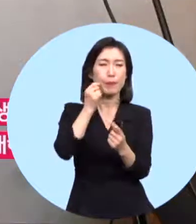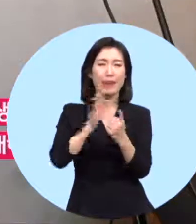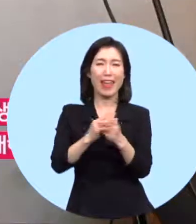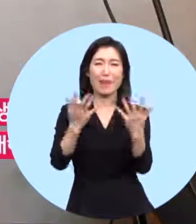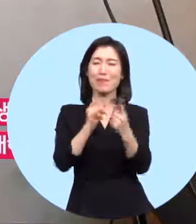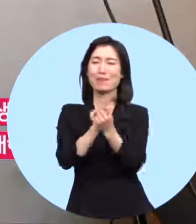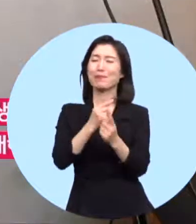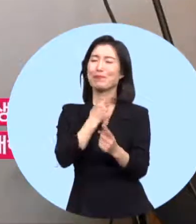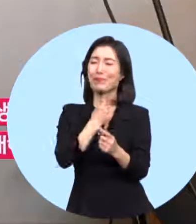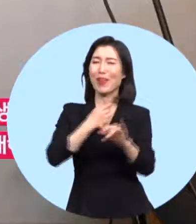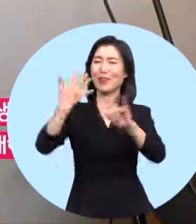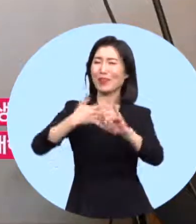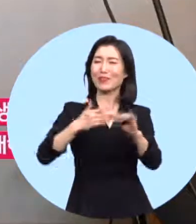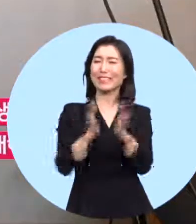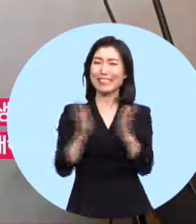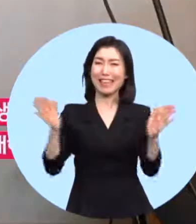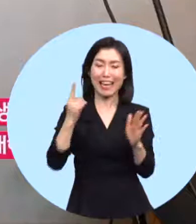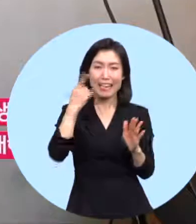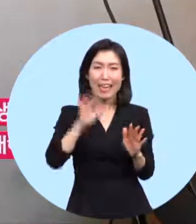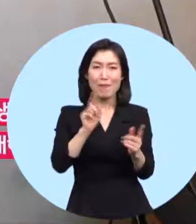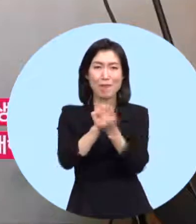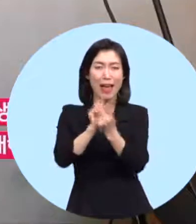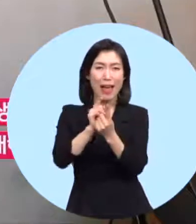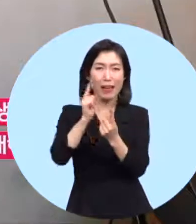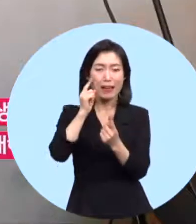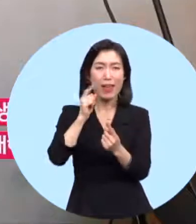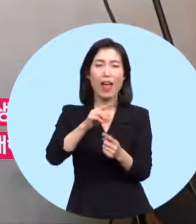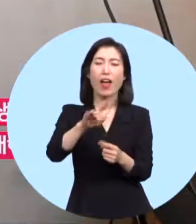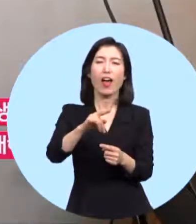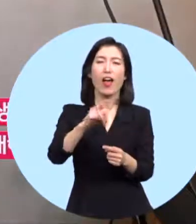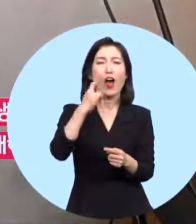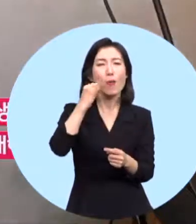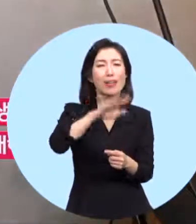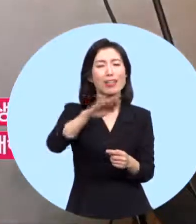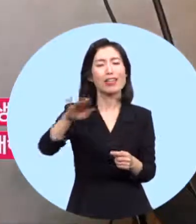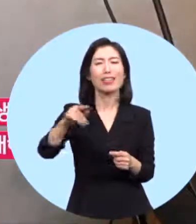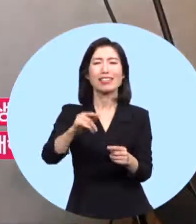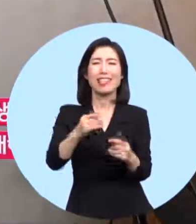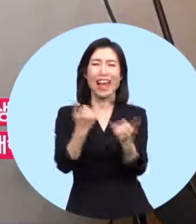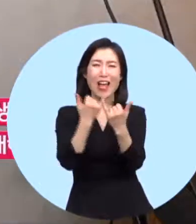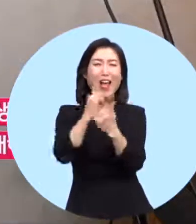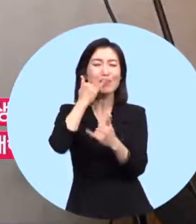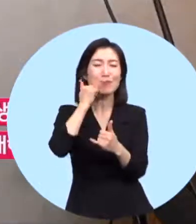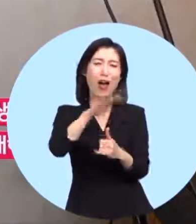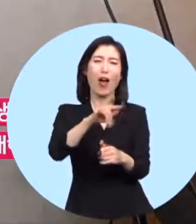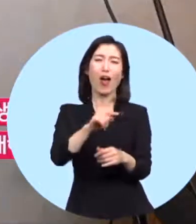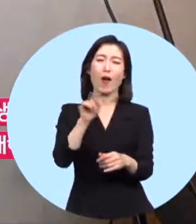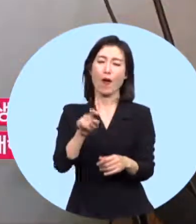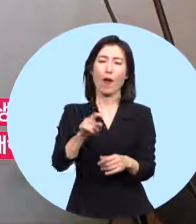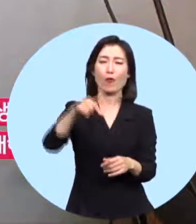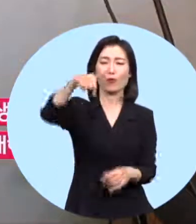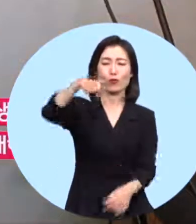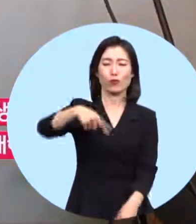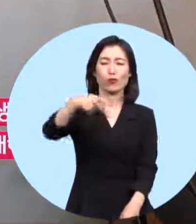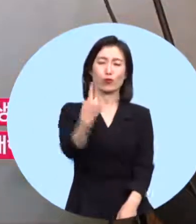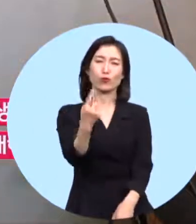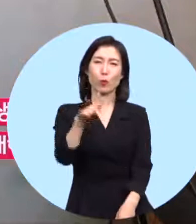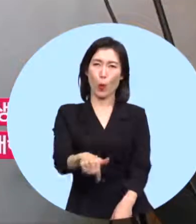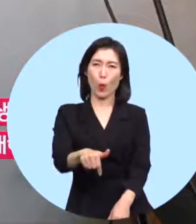말씀드리고 싶습니다. 첫 번째는 어머니들한테 구독을 좀 해달라. 유튜브 하면 구독을 눌러야 되지 않습니까?